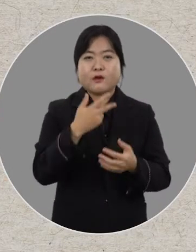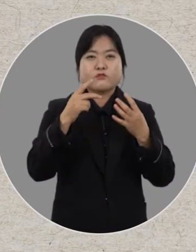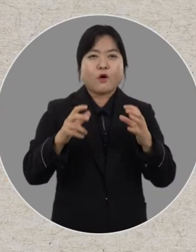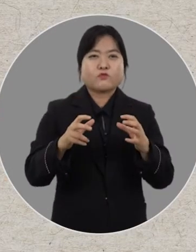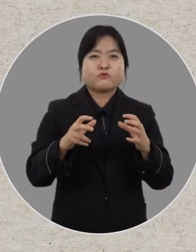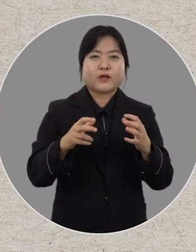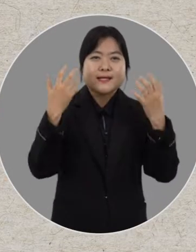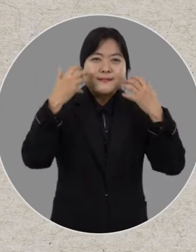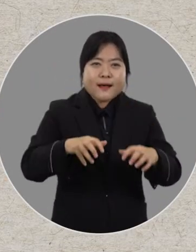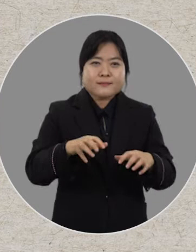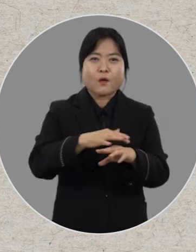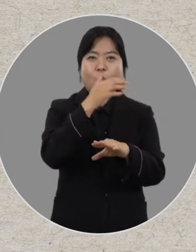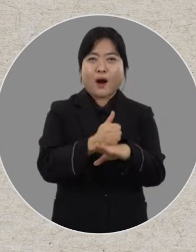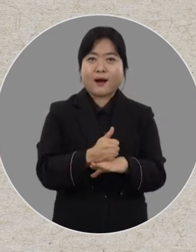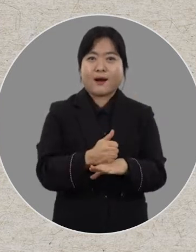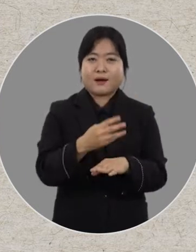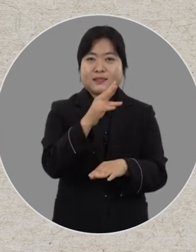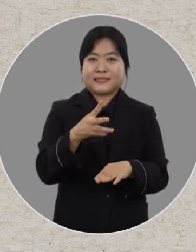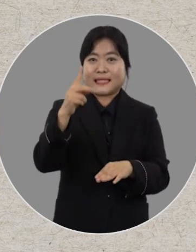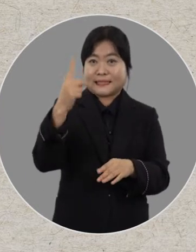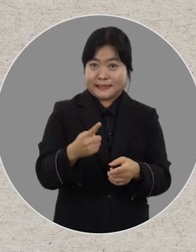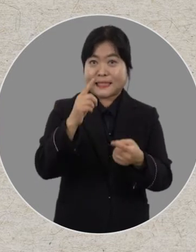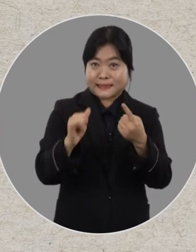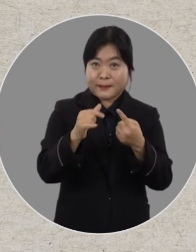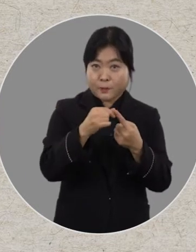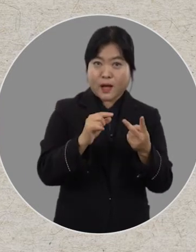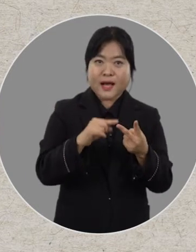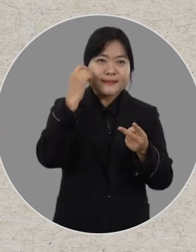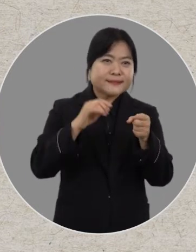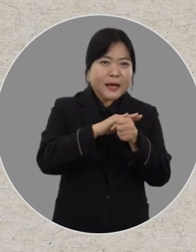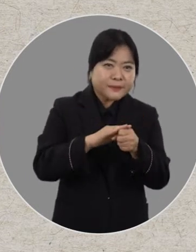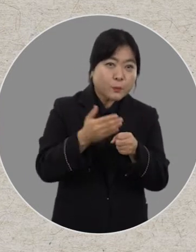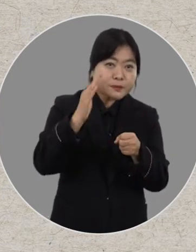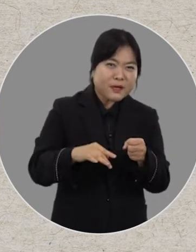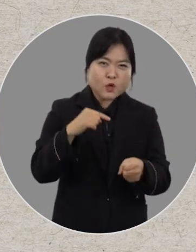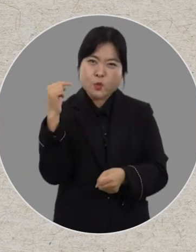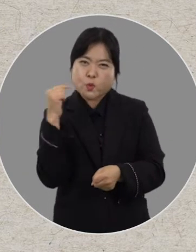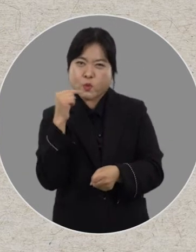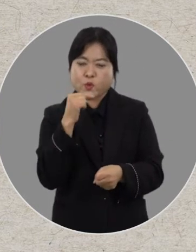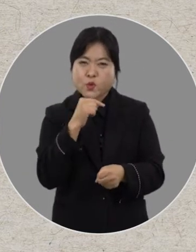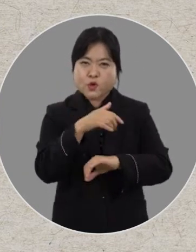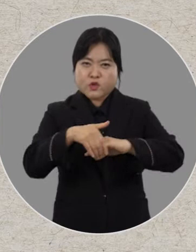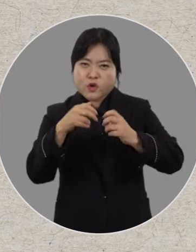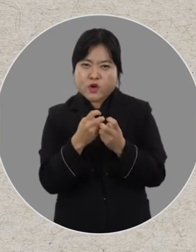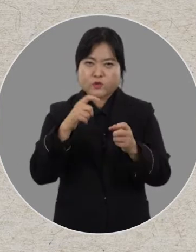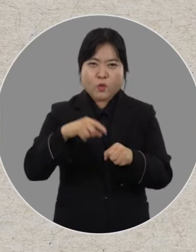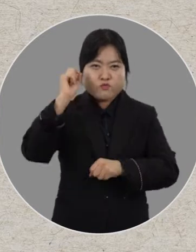영국의 사자왕 또는 사자신왕 리차드라고 하는 사람과 자비로우면서도